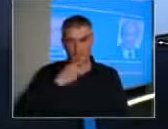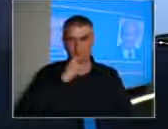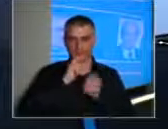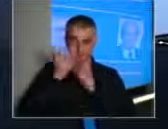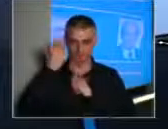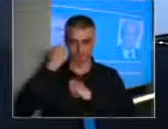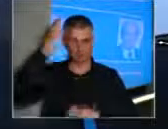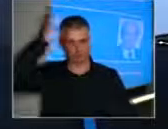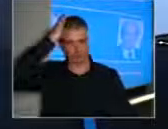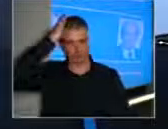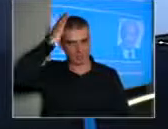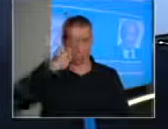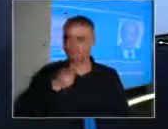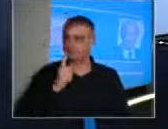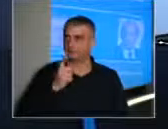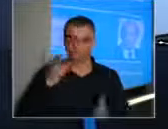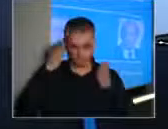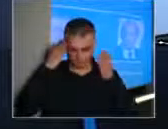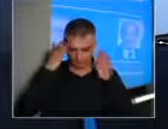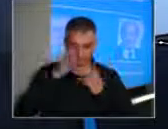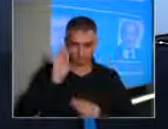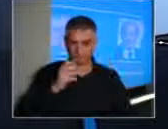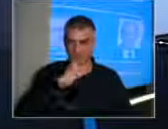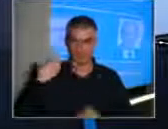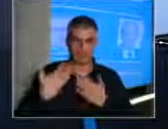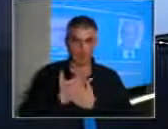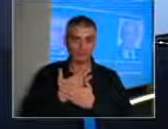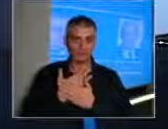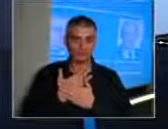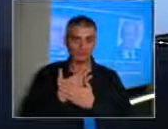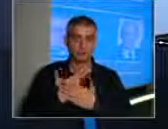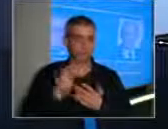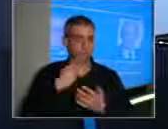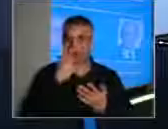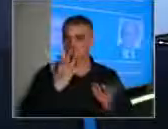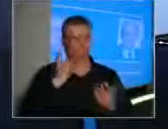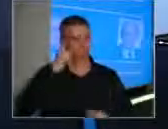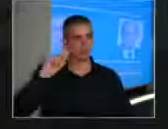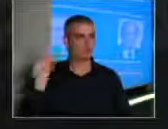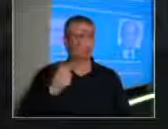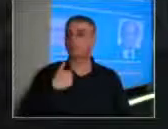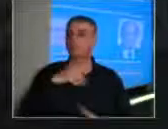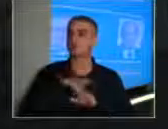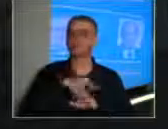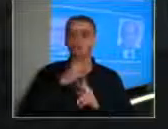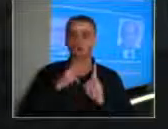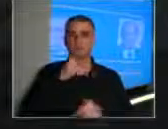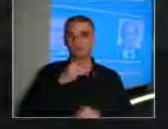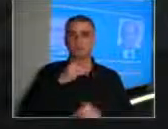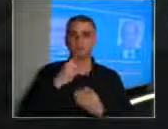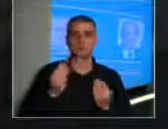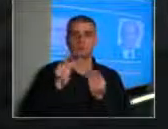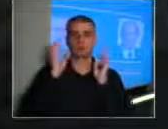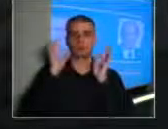קודם את נפתלי בנט, זה ממוקד בימין החדש? אנחנו חשים, נראה לי all over. אנחנו חשים שיש לו